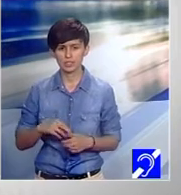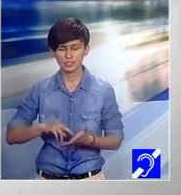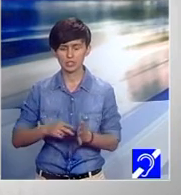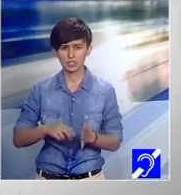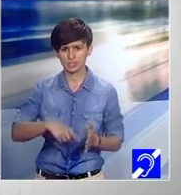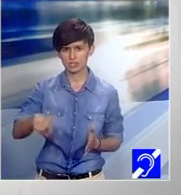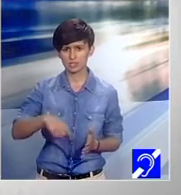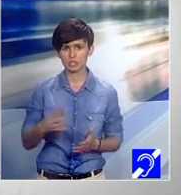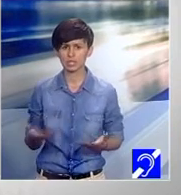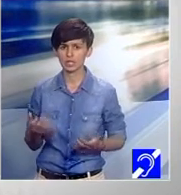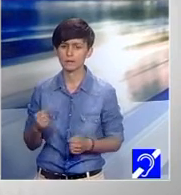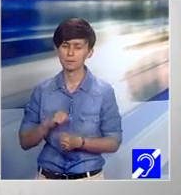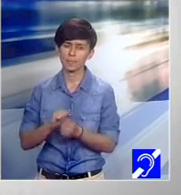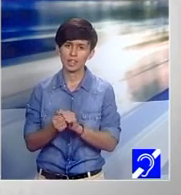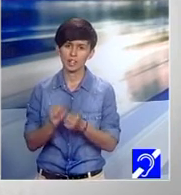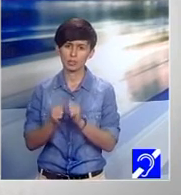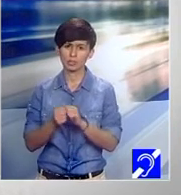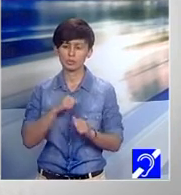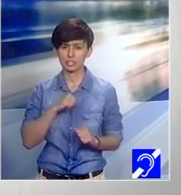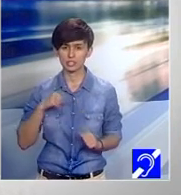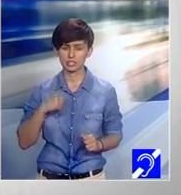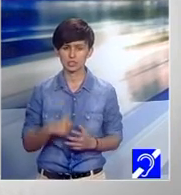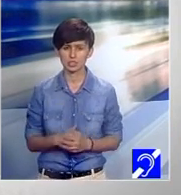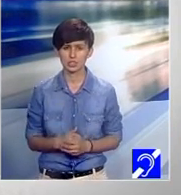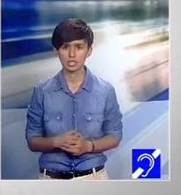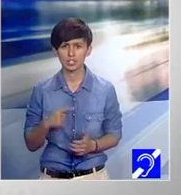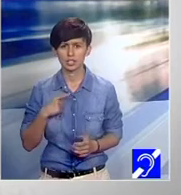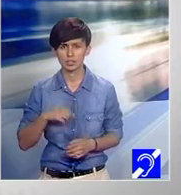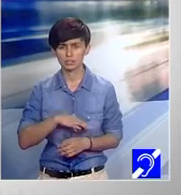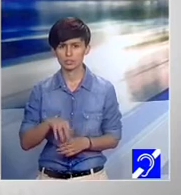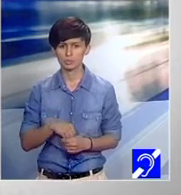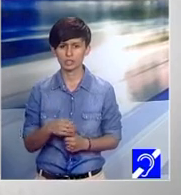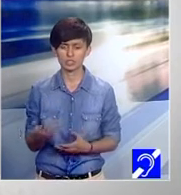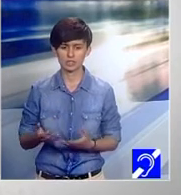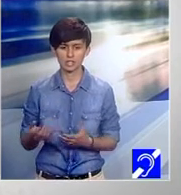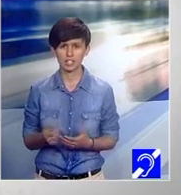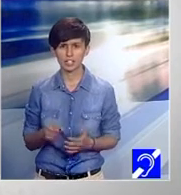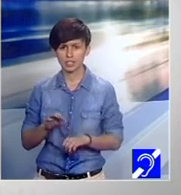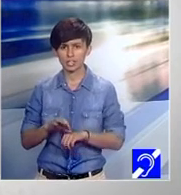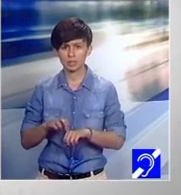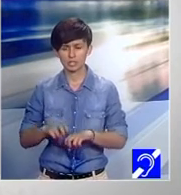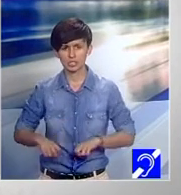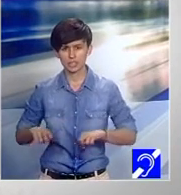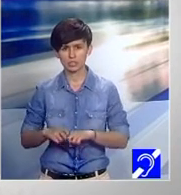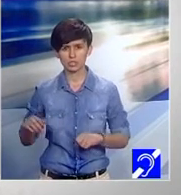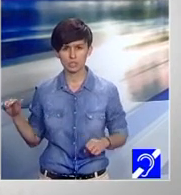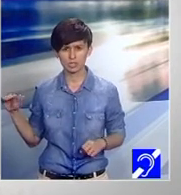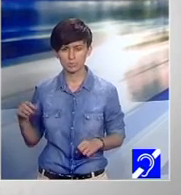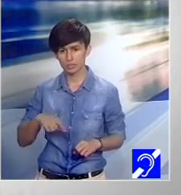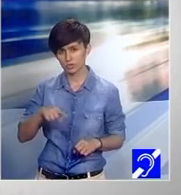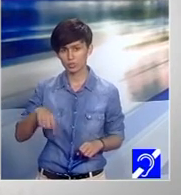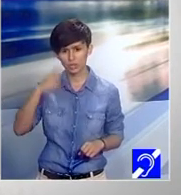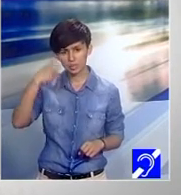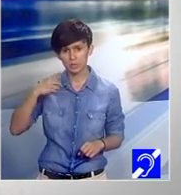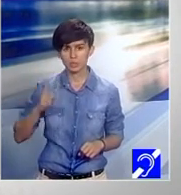meu, care din anul 2003, din momentul în care am diagnosticat copiii cu fenilcetonurie, am înțeles că trebuie să rămân aici,